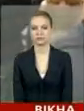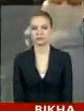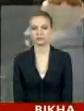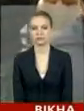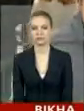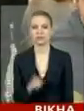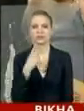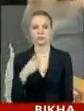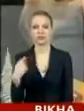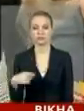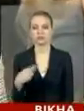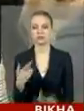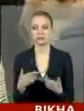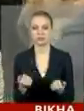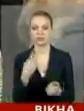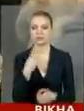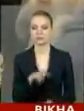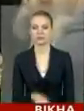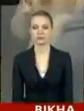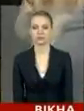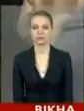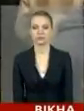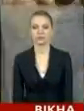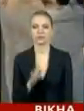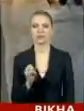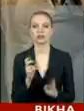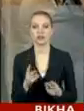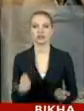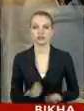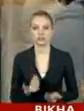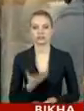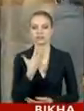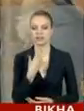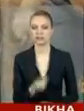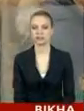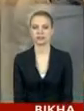Побачили президента? Ну, да. Да. Ну, живий, красивий. Ось,